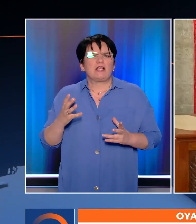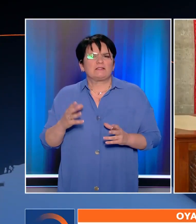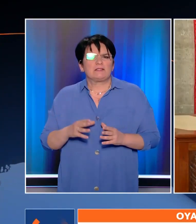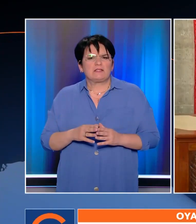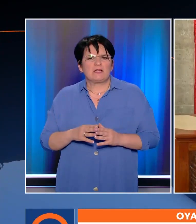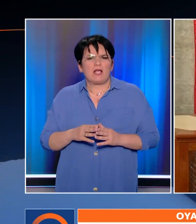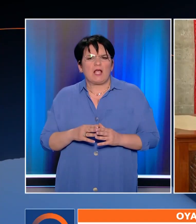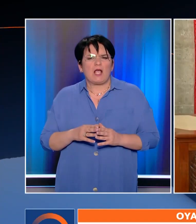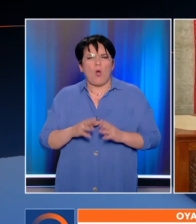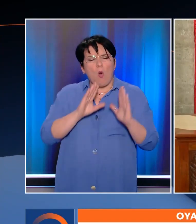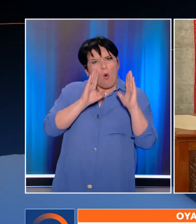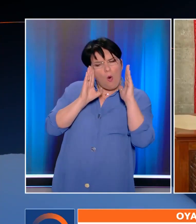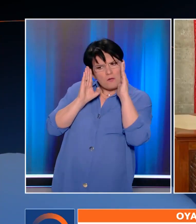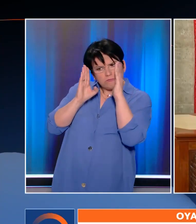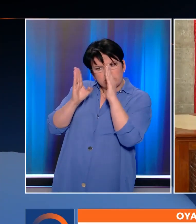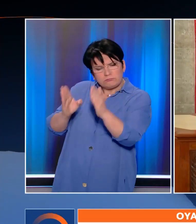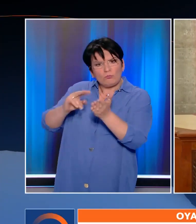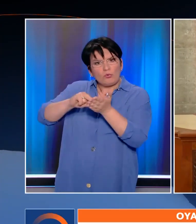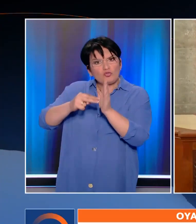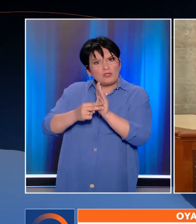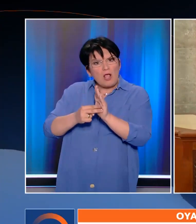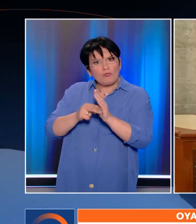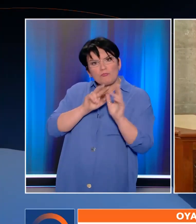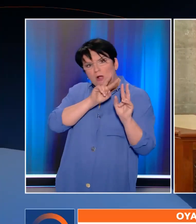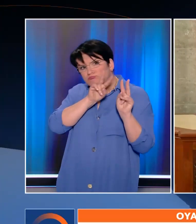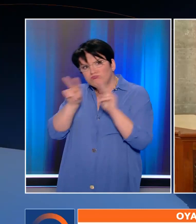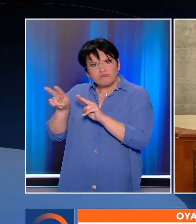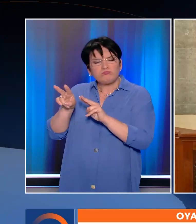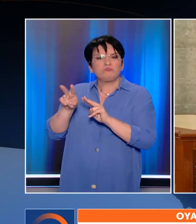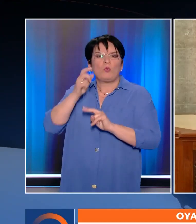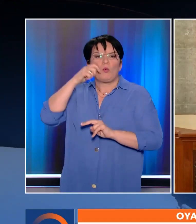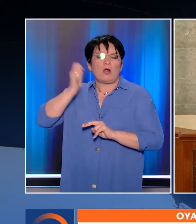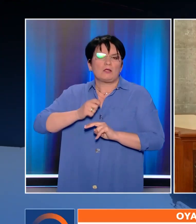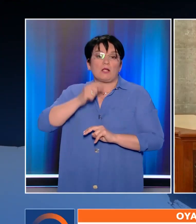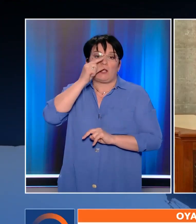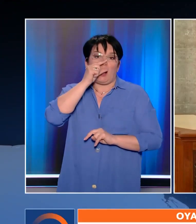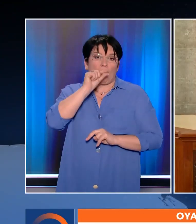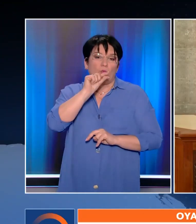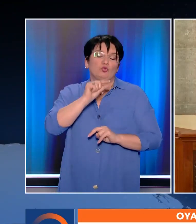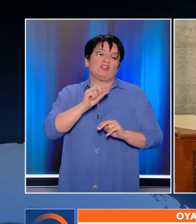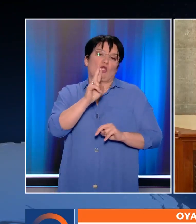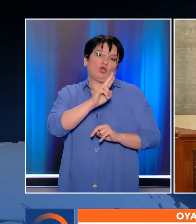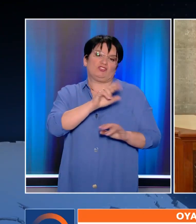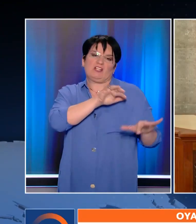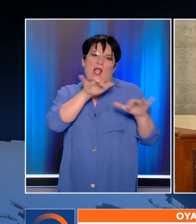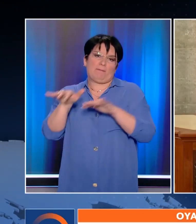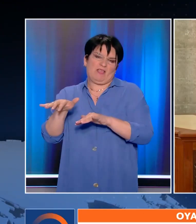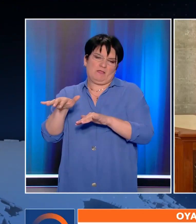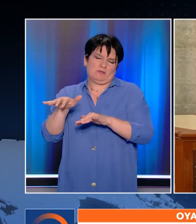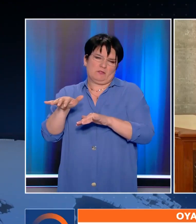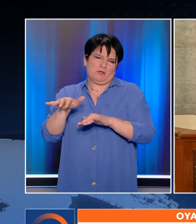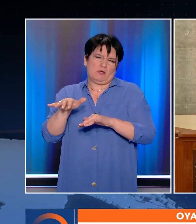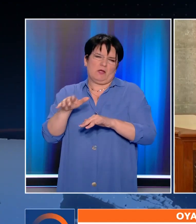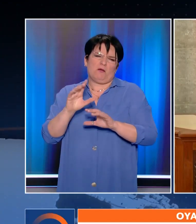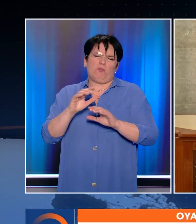έχει εστιάσει την προσοχή του στην Ουκρανία και στη ρωσική επίθεση, να δημιουργείται μια άλλη